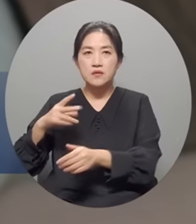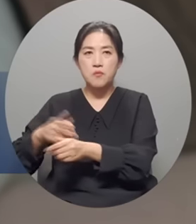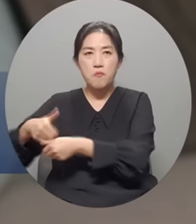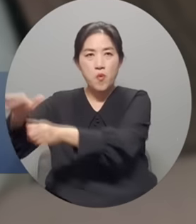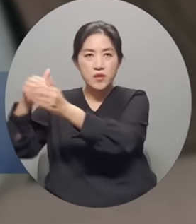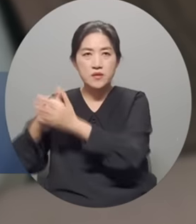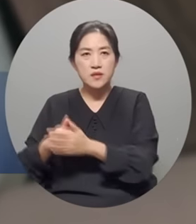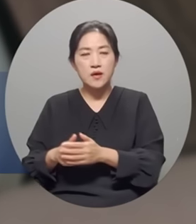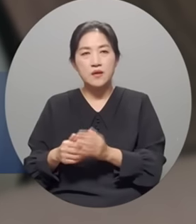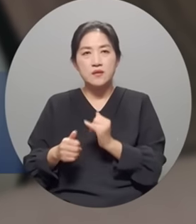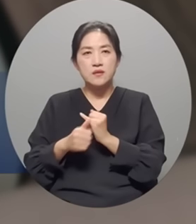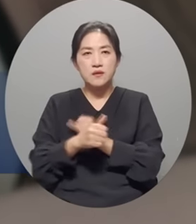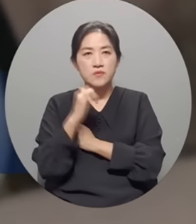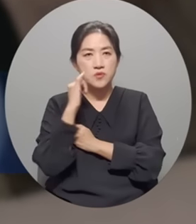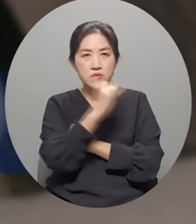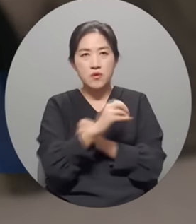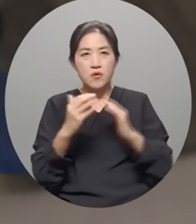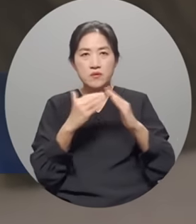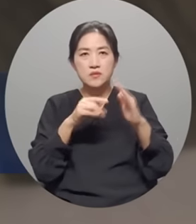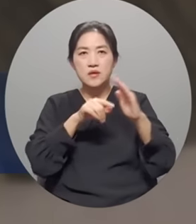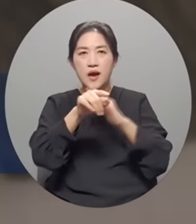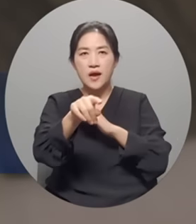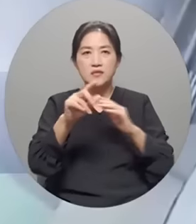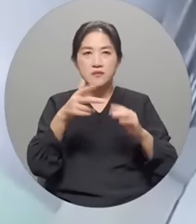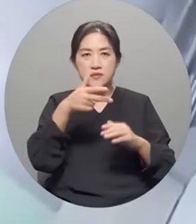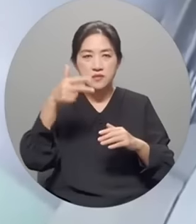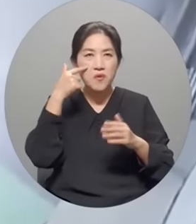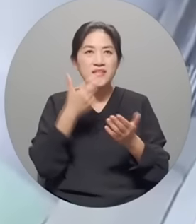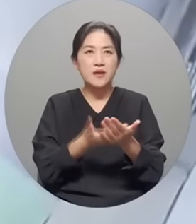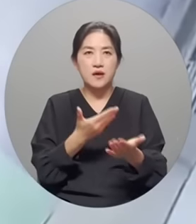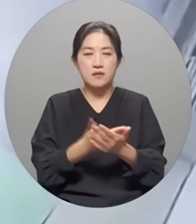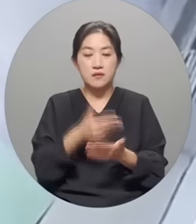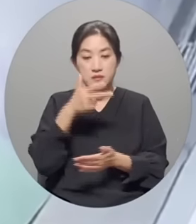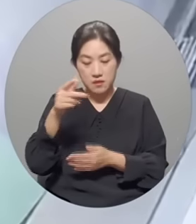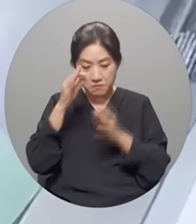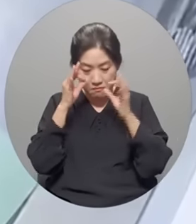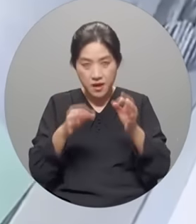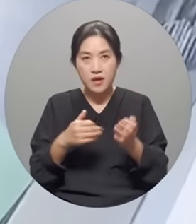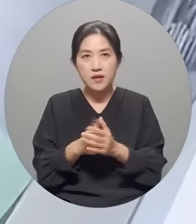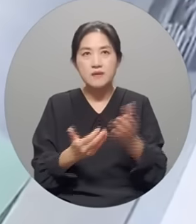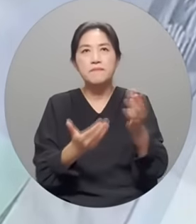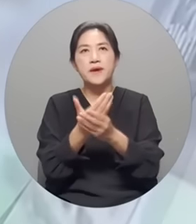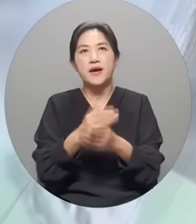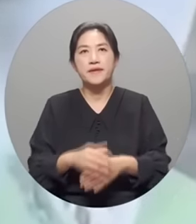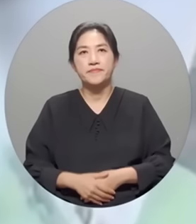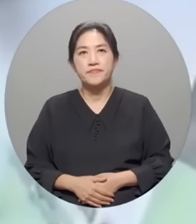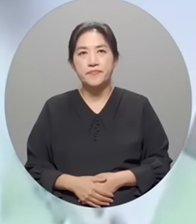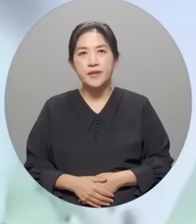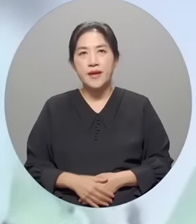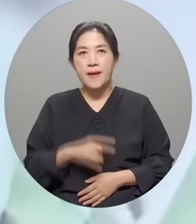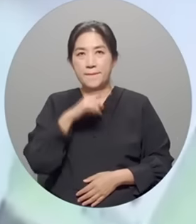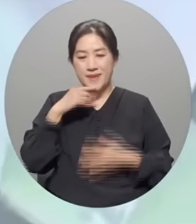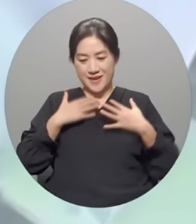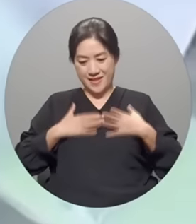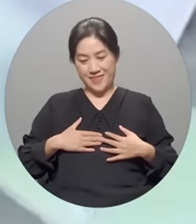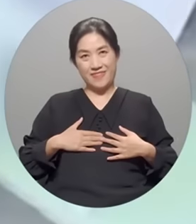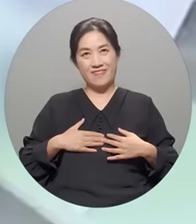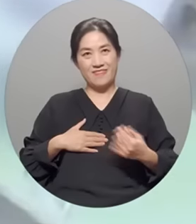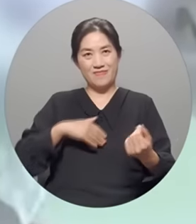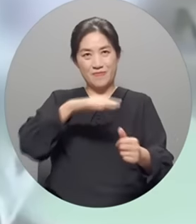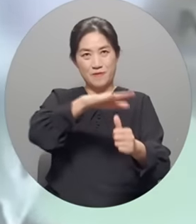나는 전화해서 어린이집 가서 CCTV 좀 봐달라고. CCTV에 담긴 사고 장면입니다. 빨간색 상의를 입은